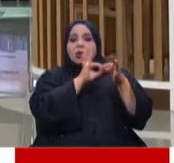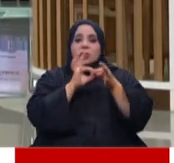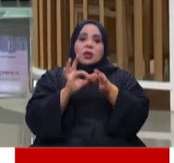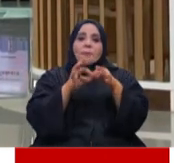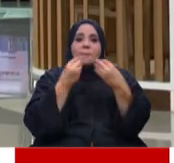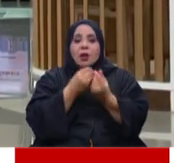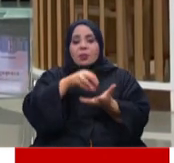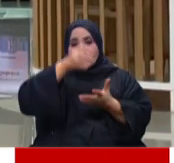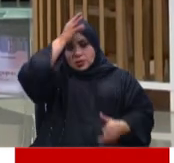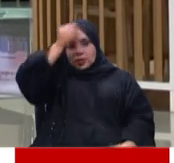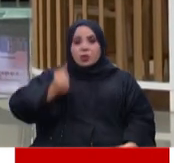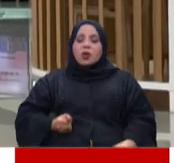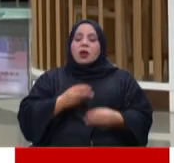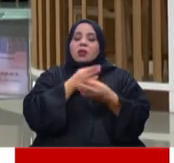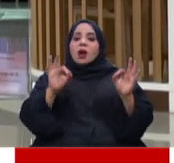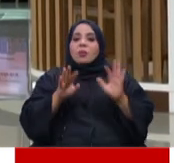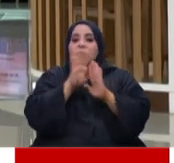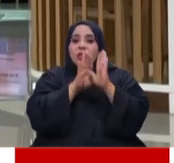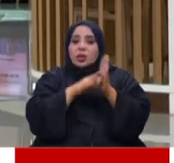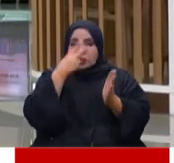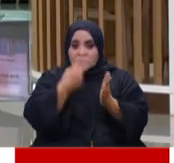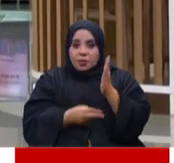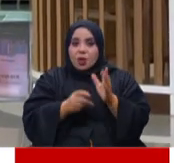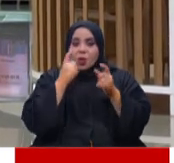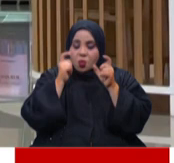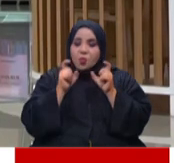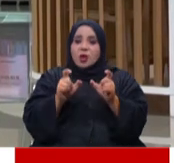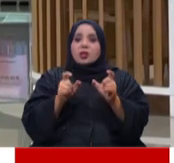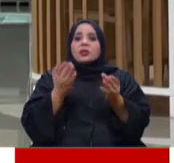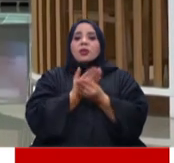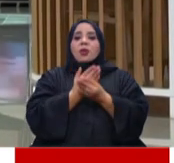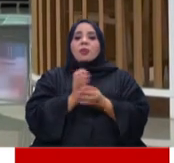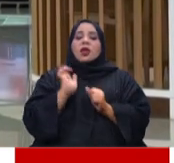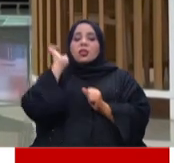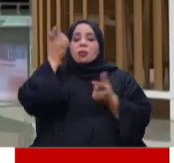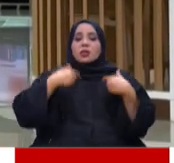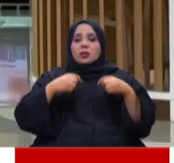في المملكة لاتخاذ كافة الإجراءات الاحترازية والوقائية لضمان سلامة